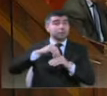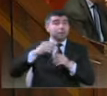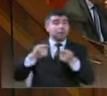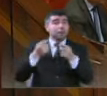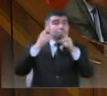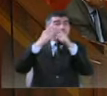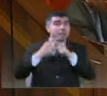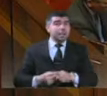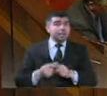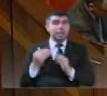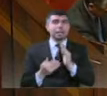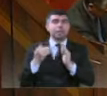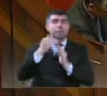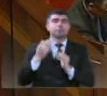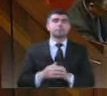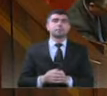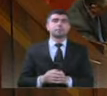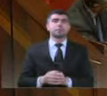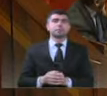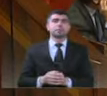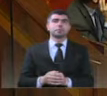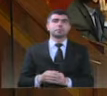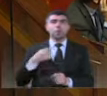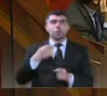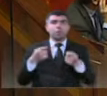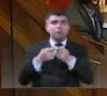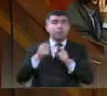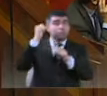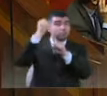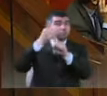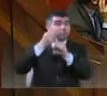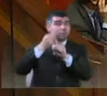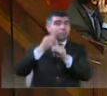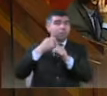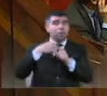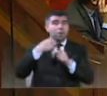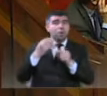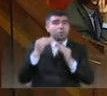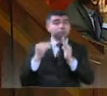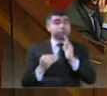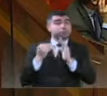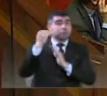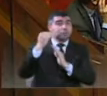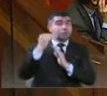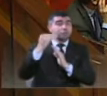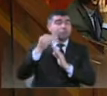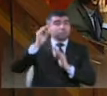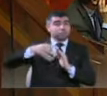مرتفعة. ولكن احنا كان ماجين في المجهود ديالنا، لان كتشوفوا هذا الارتفاع اللي هو مهم